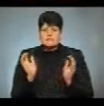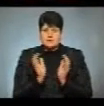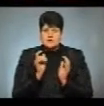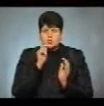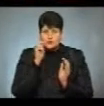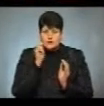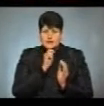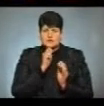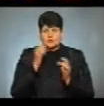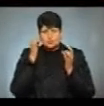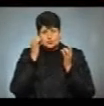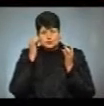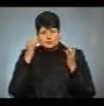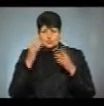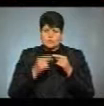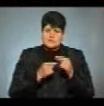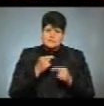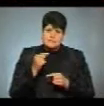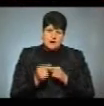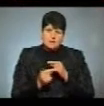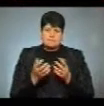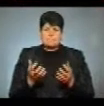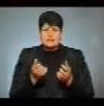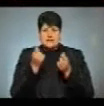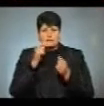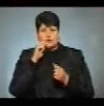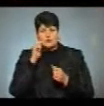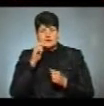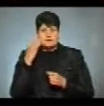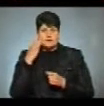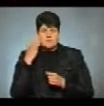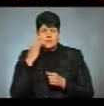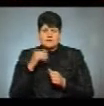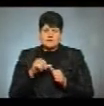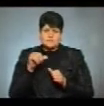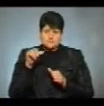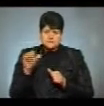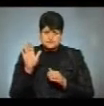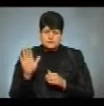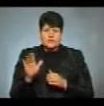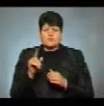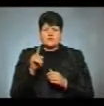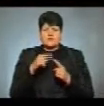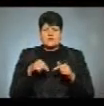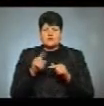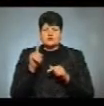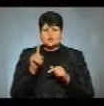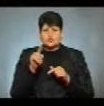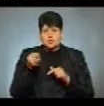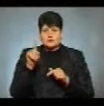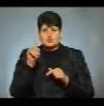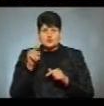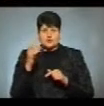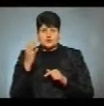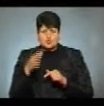української ідентичності та культурної спадщини, підтримки українців у США та за їх межами. Відділ номер 140 Союзу Українок